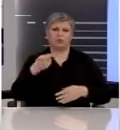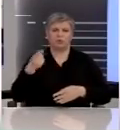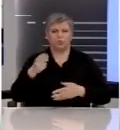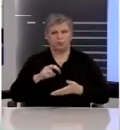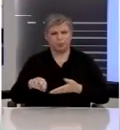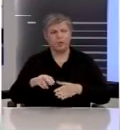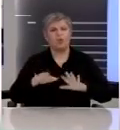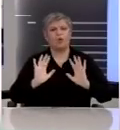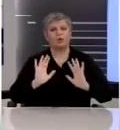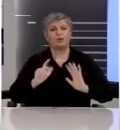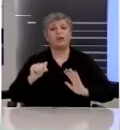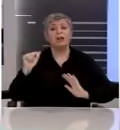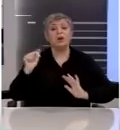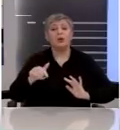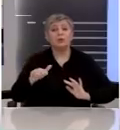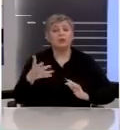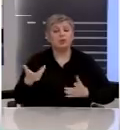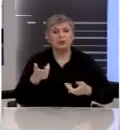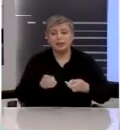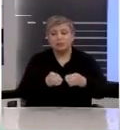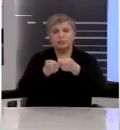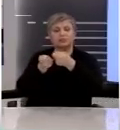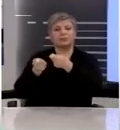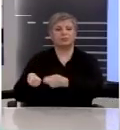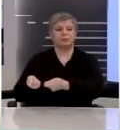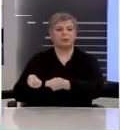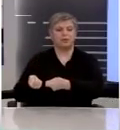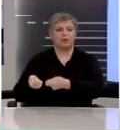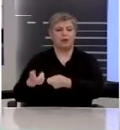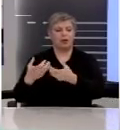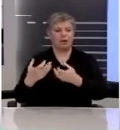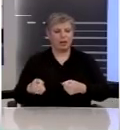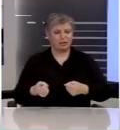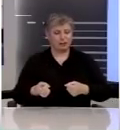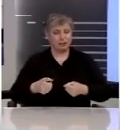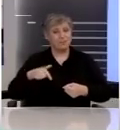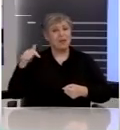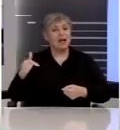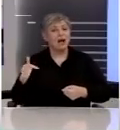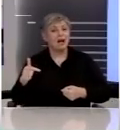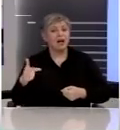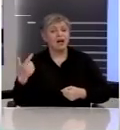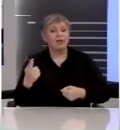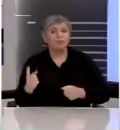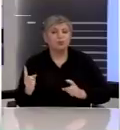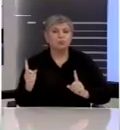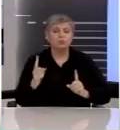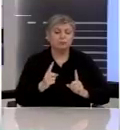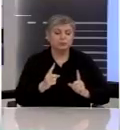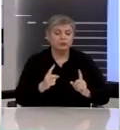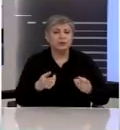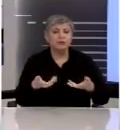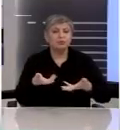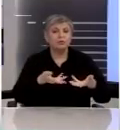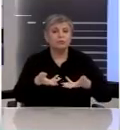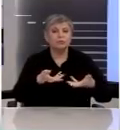από το Υπουργείο Άμυνας της Σαουδικής Αραβίας, ο οποίος θα συνδιαλλαγεί με τις ελληνικές αρχές, θα διαπραγματευτεί,